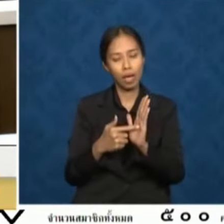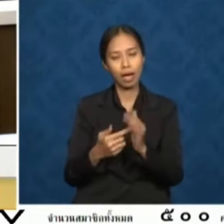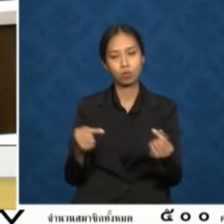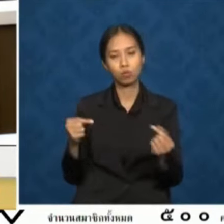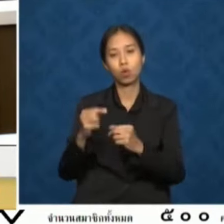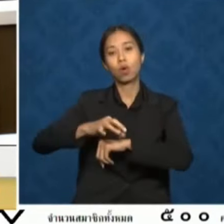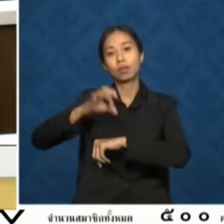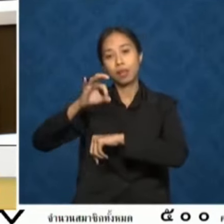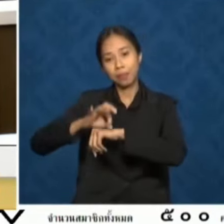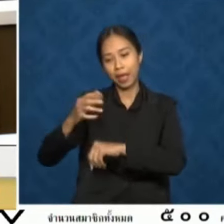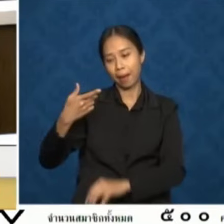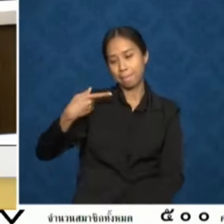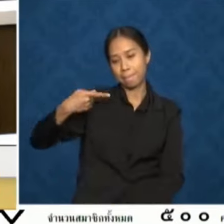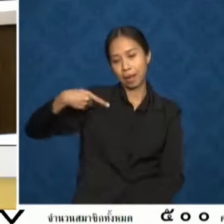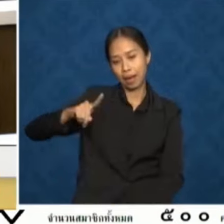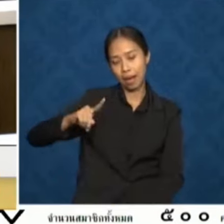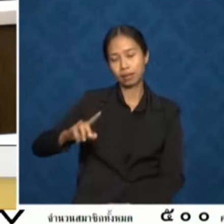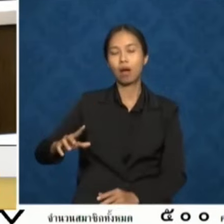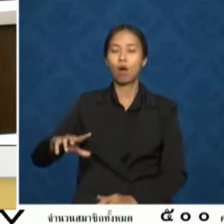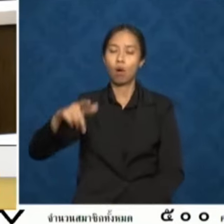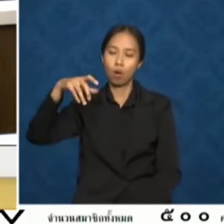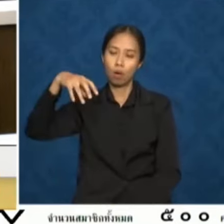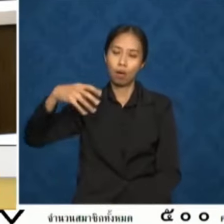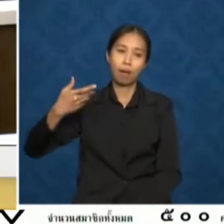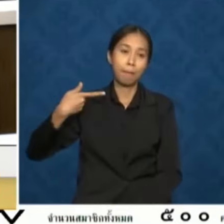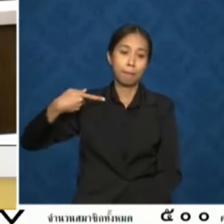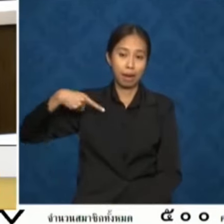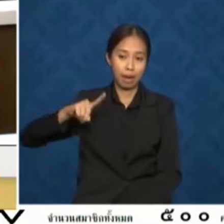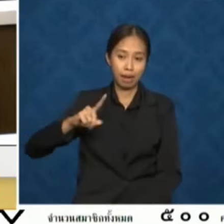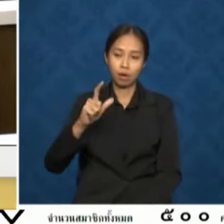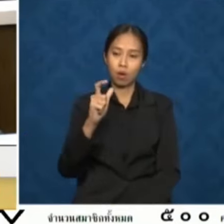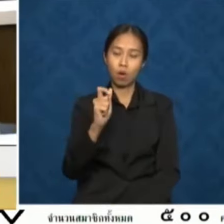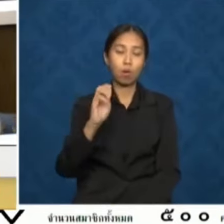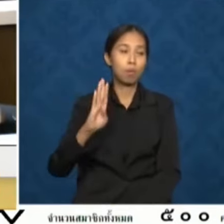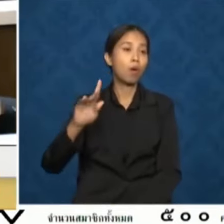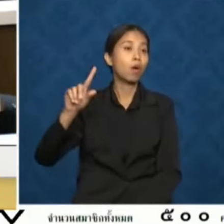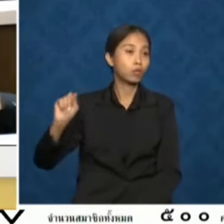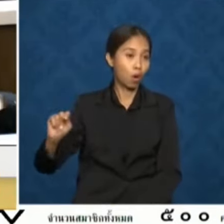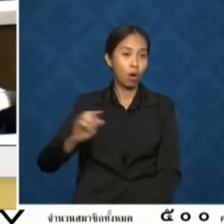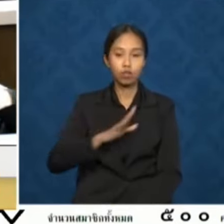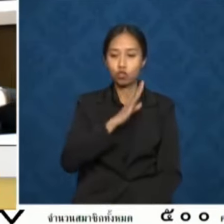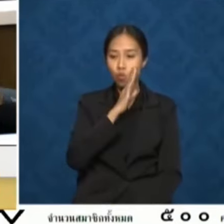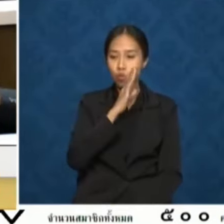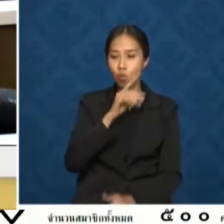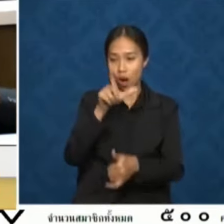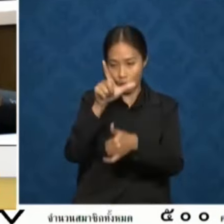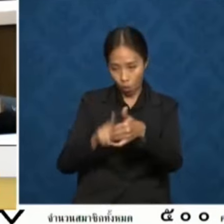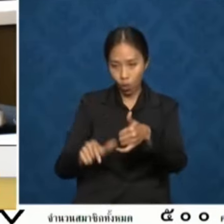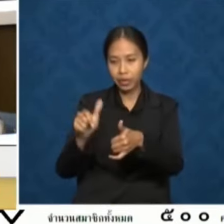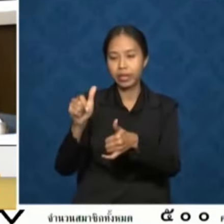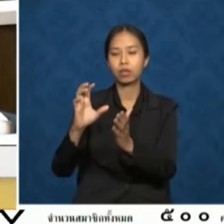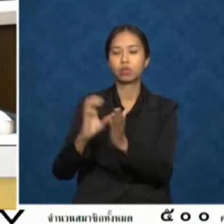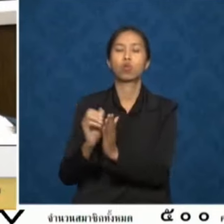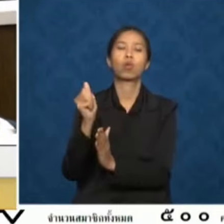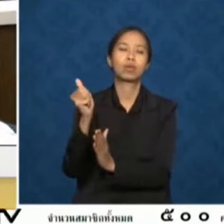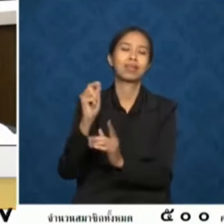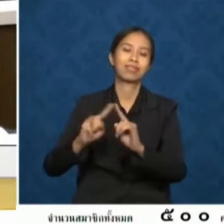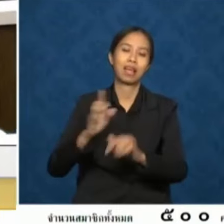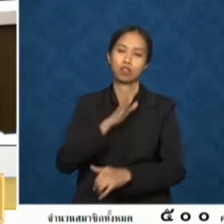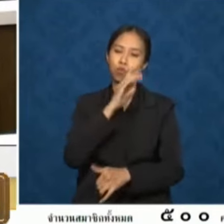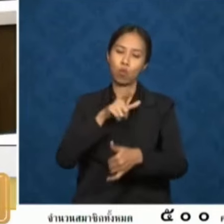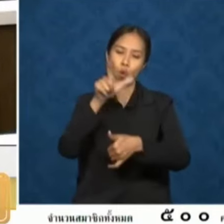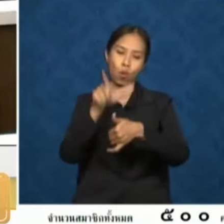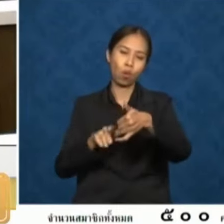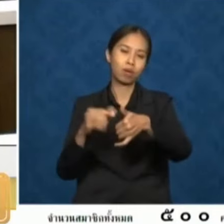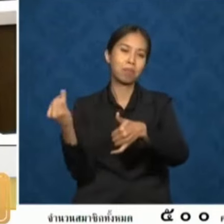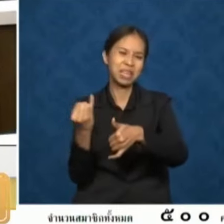ำแหน่งของปลัดอบต.บางทีปลัดอบต.เนี่ยท่านประธานที่เคารพครับถ้าได้คนดีก็โชคดีไปถ้าได้คนไม่ดีนะครับอยู่10